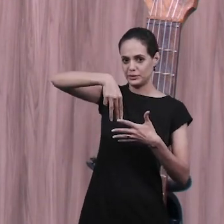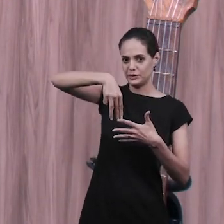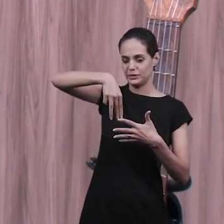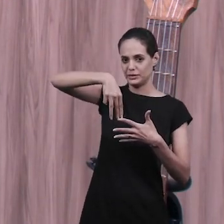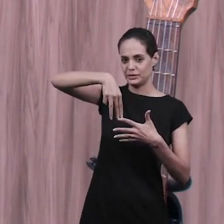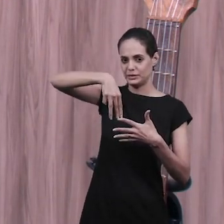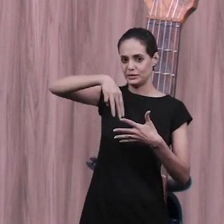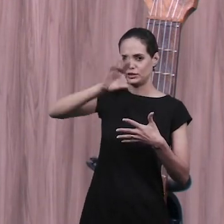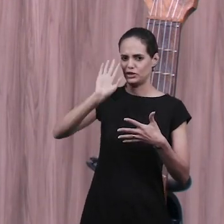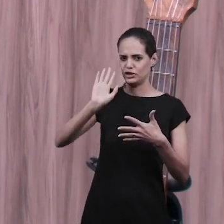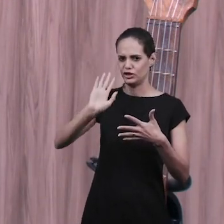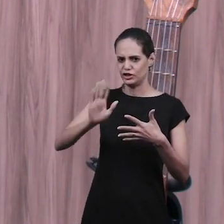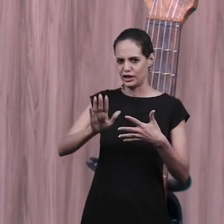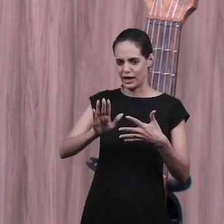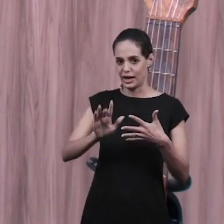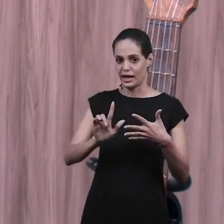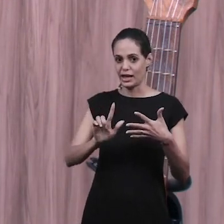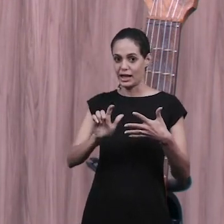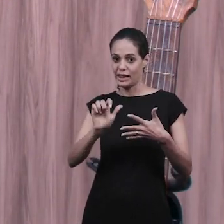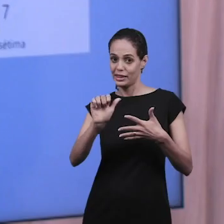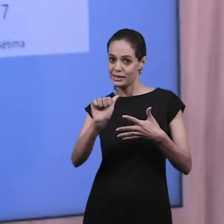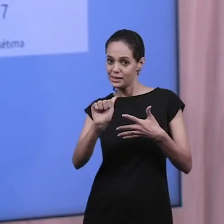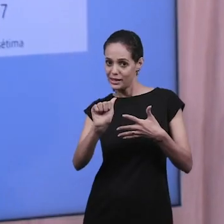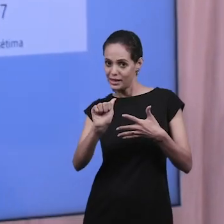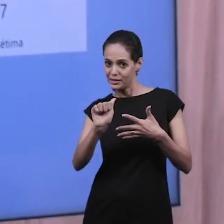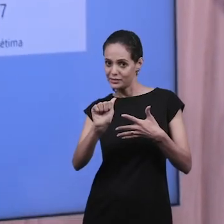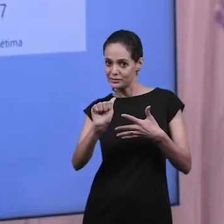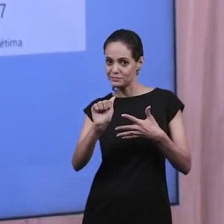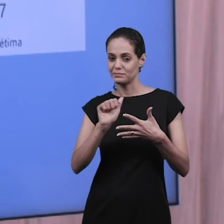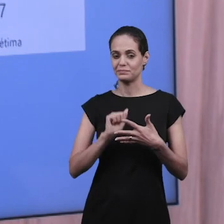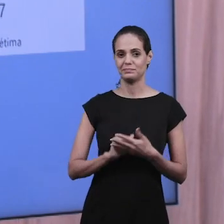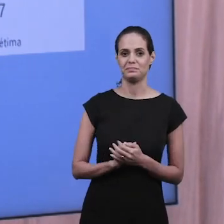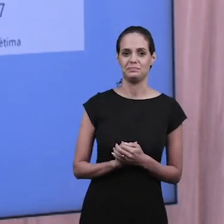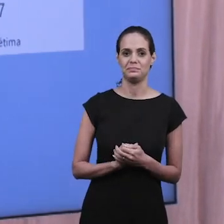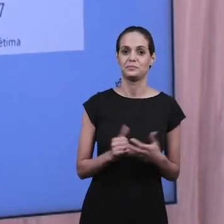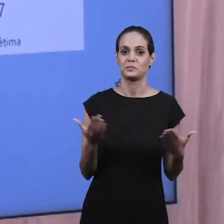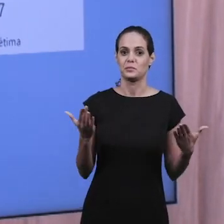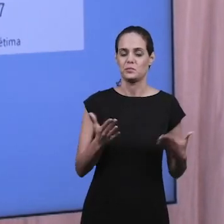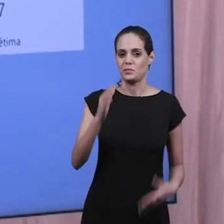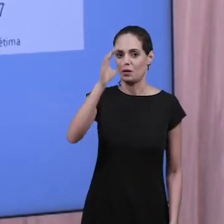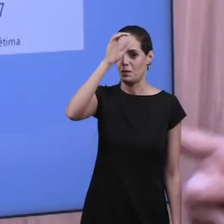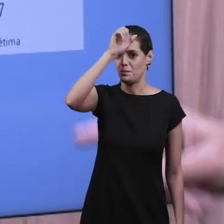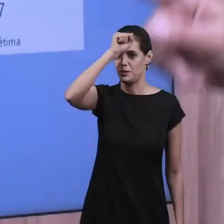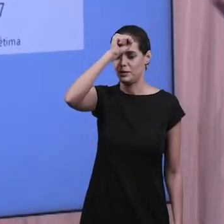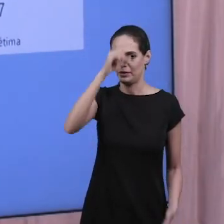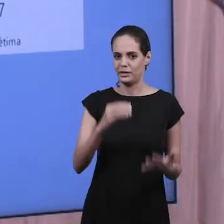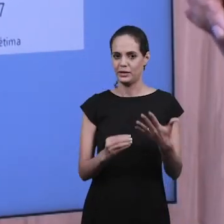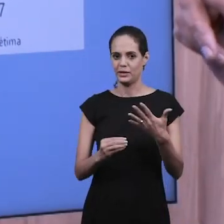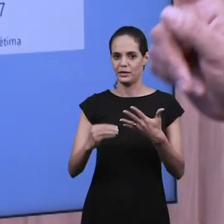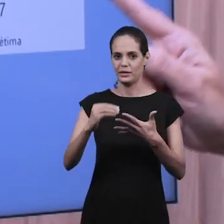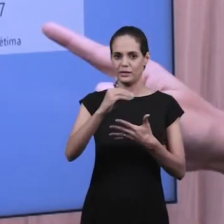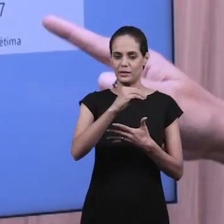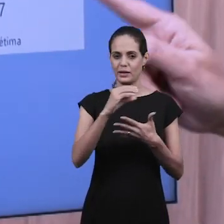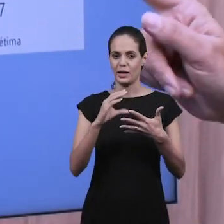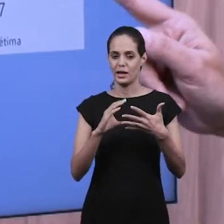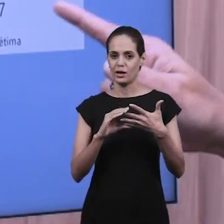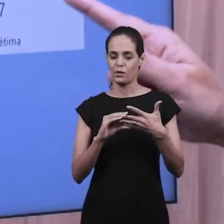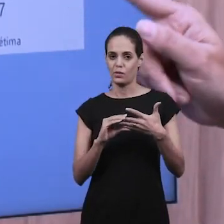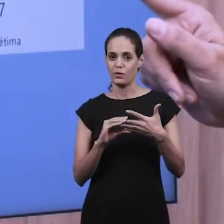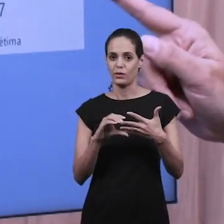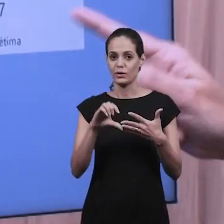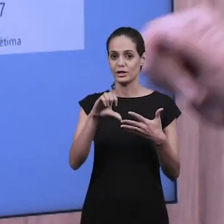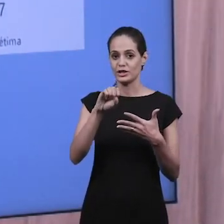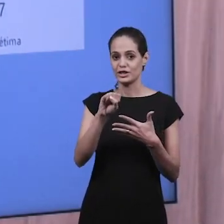avons déjà appris l'accord de La majeur. Et aujourd'hui, nous allons apprendre l'accord Si